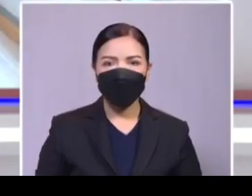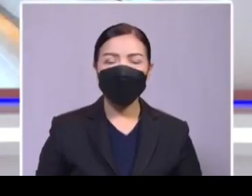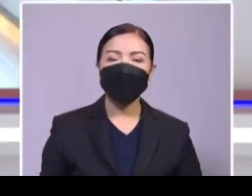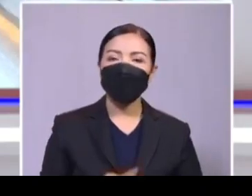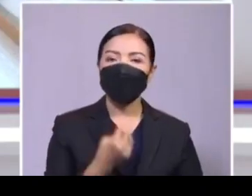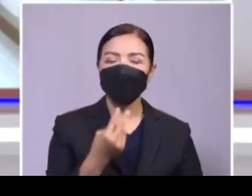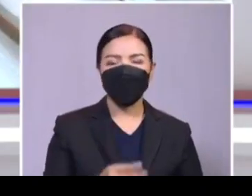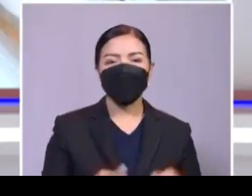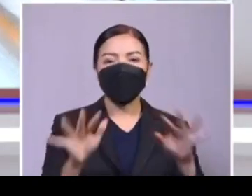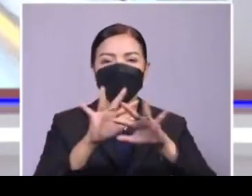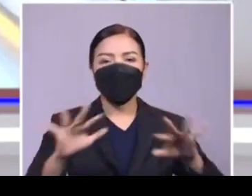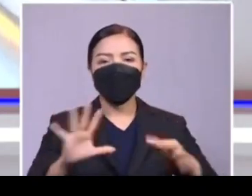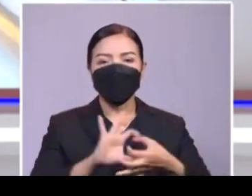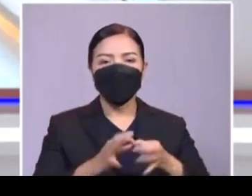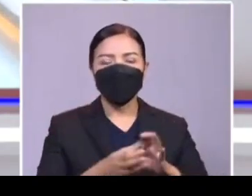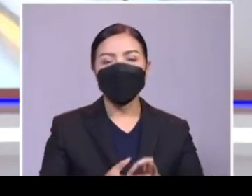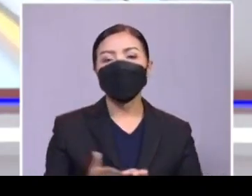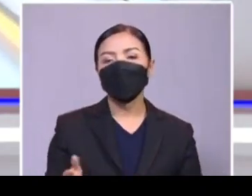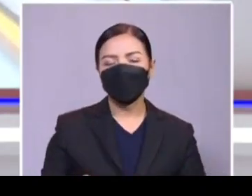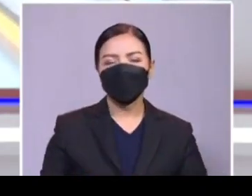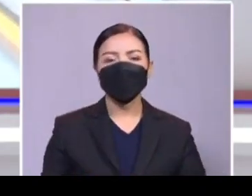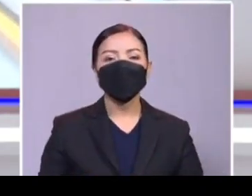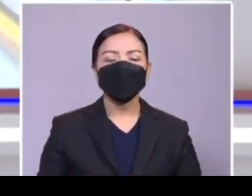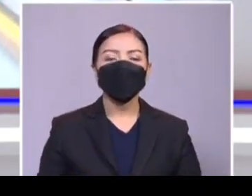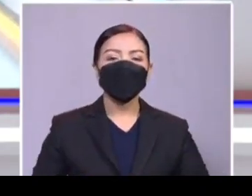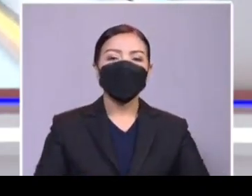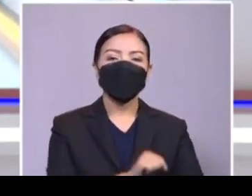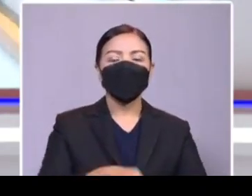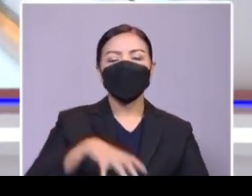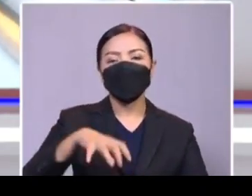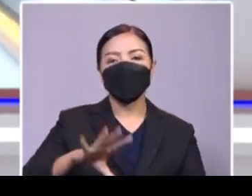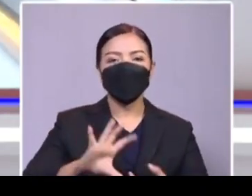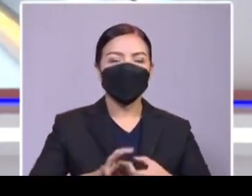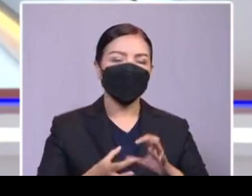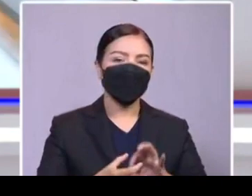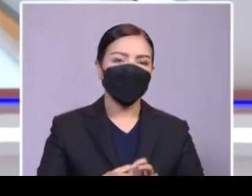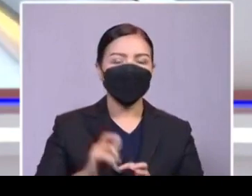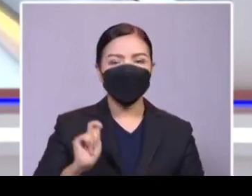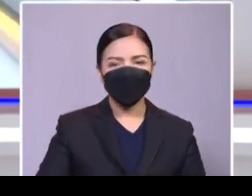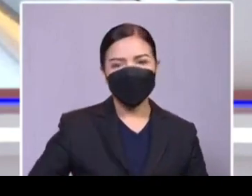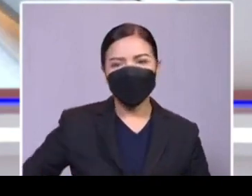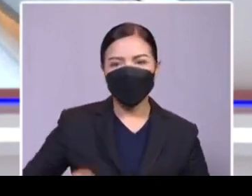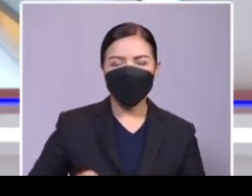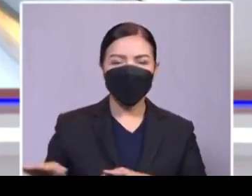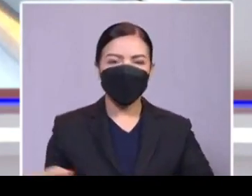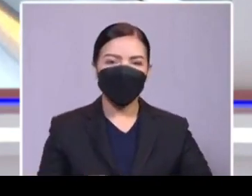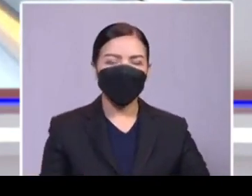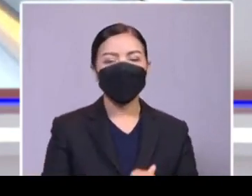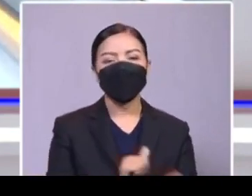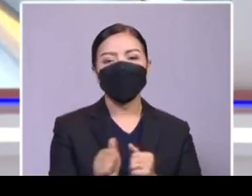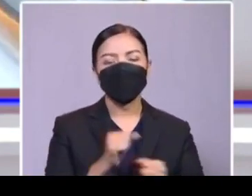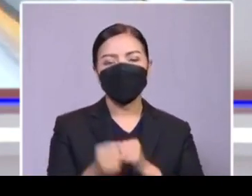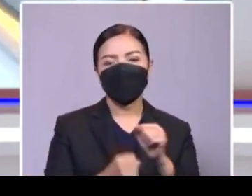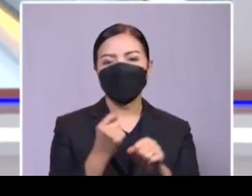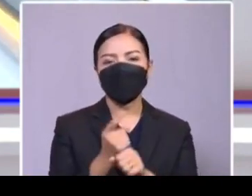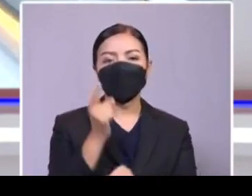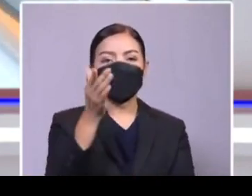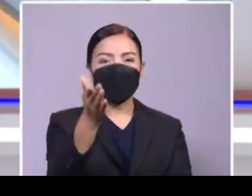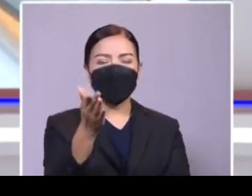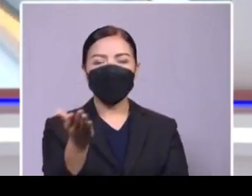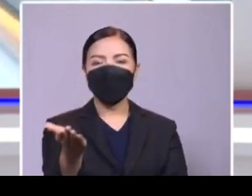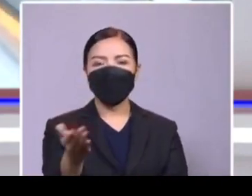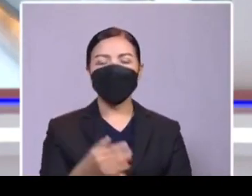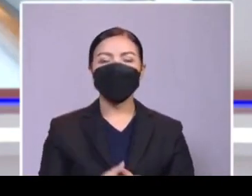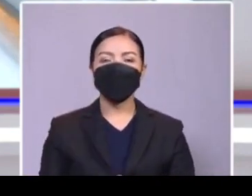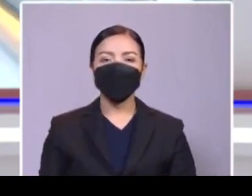ไปดูกันต่อที่ซีเกมนะครับสนามกีฬาแห่งชาติกัมพูชาแห่งใหม่พร้อมเตรียมรองรับจัดซีเกมครั้งแรกในประวัติศาสตร์ในปีหน้าครับติดตามได้จากรายงาน